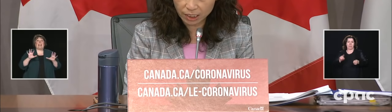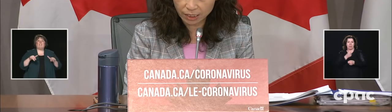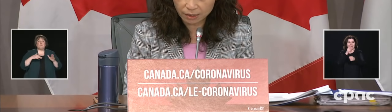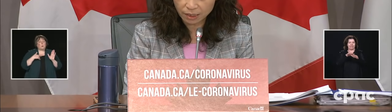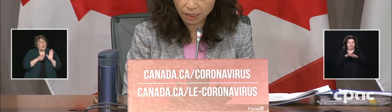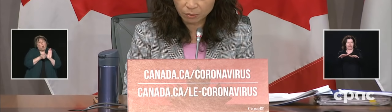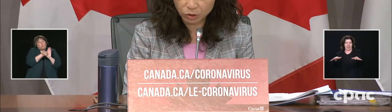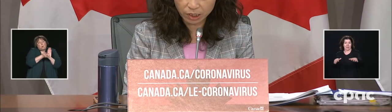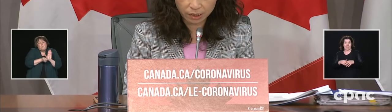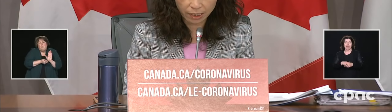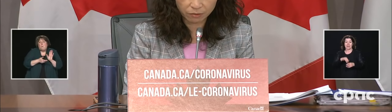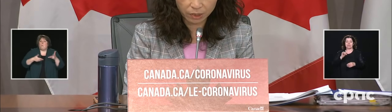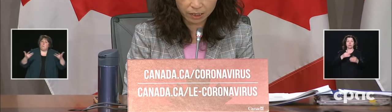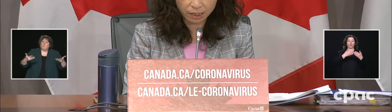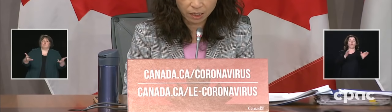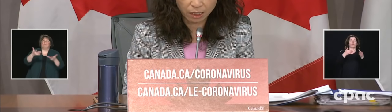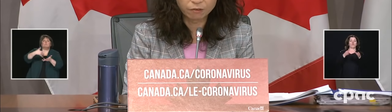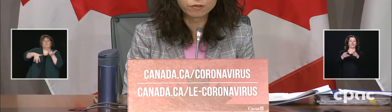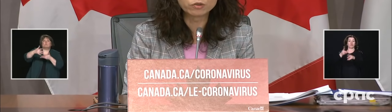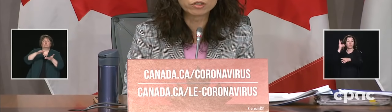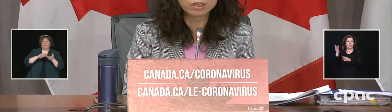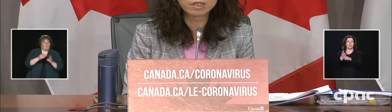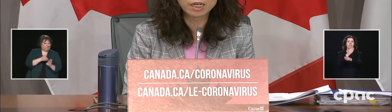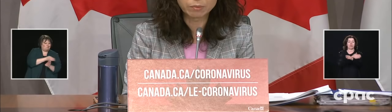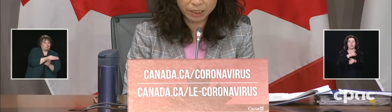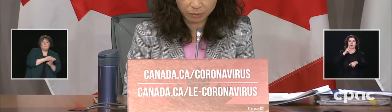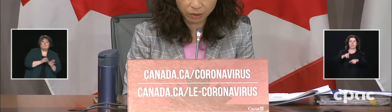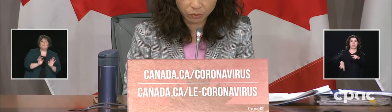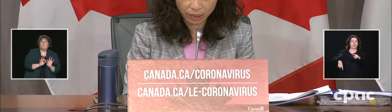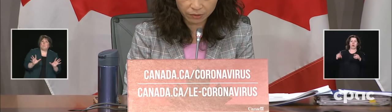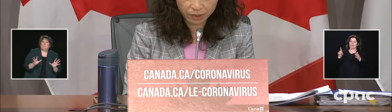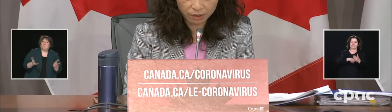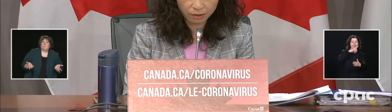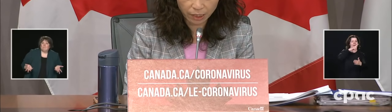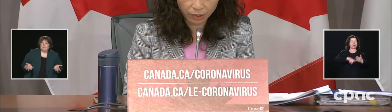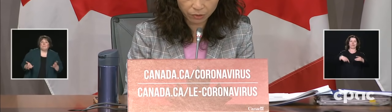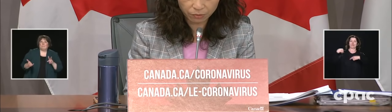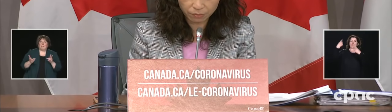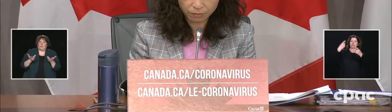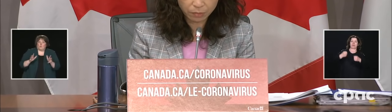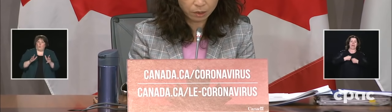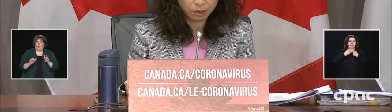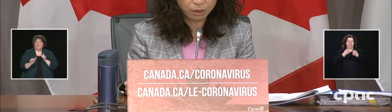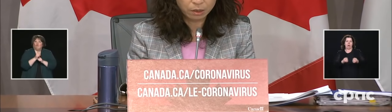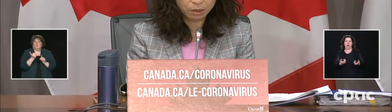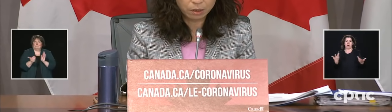efforts to date and put us at risk of future epidemic waves. Thank you.